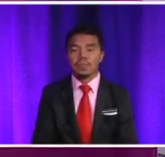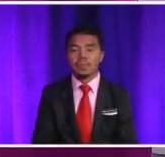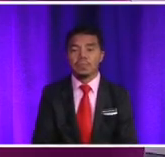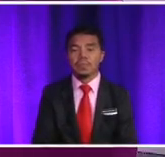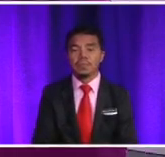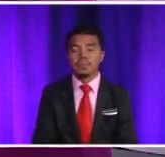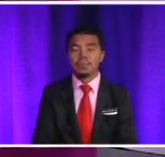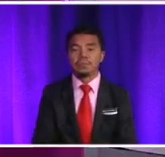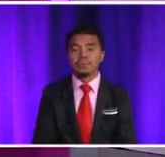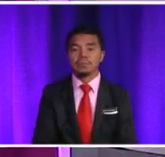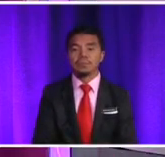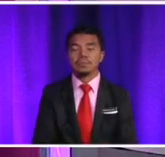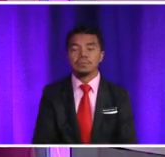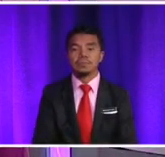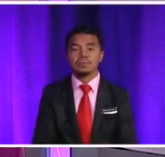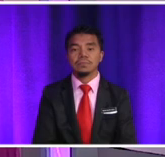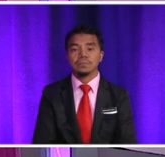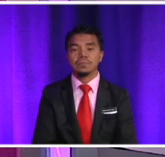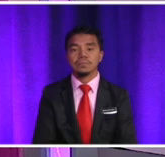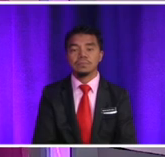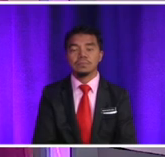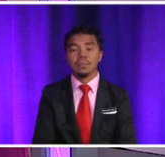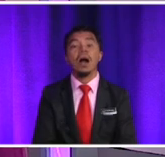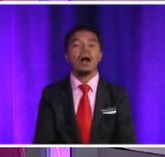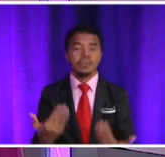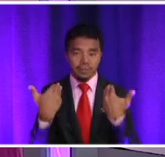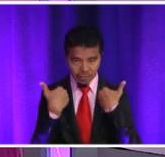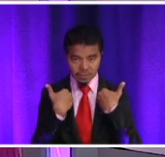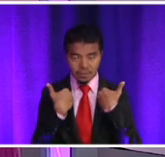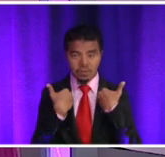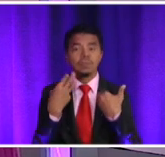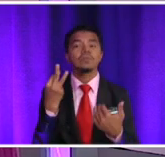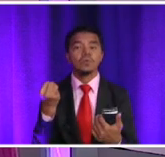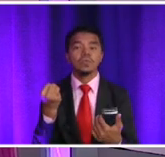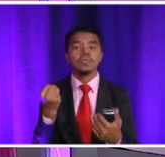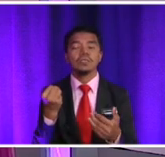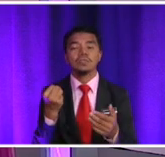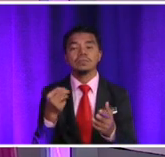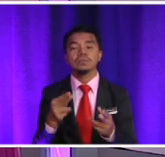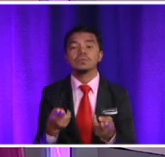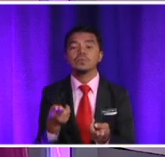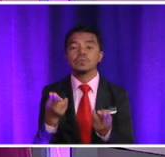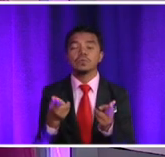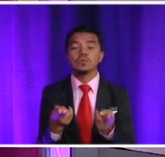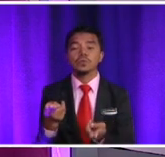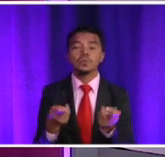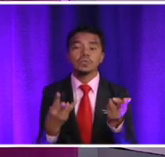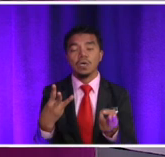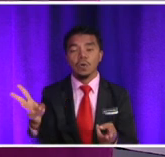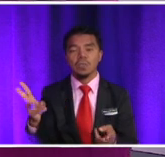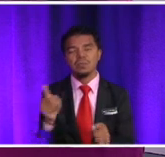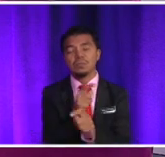mungkin ada Usahawan kita yang tak pakai media sosial jadi tempat yang dijual itu produk yang hendak dijual tuh